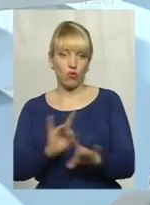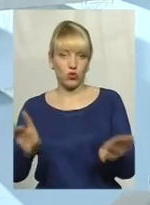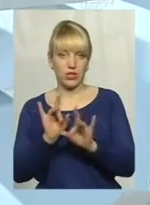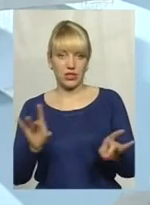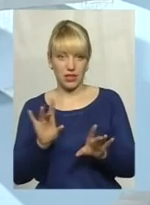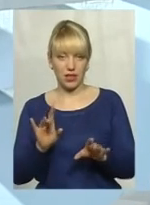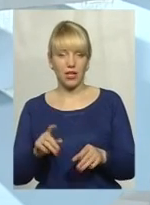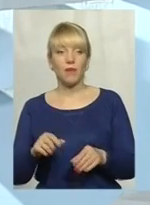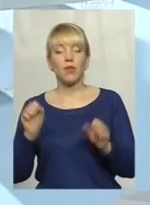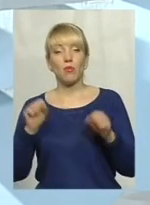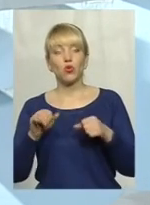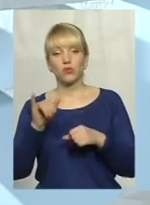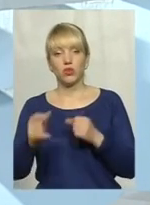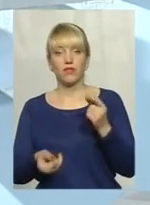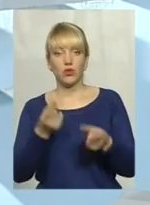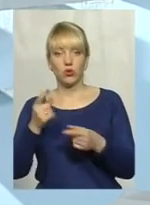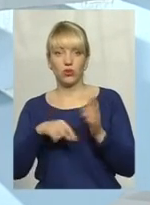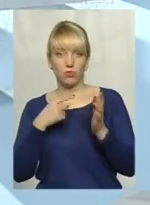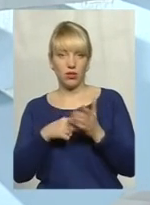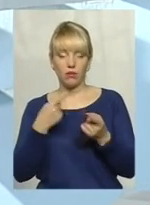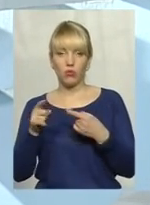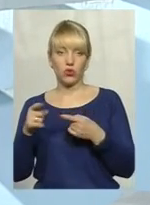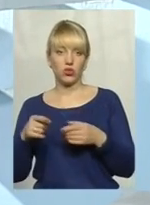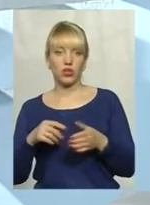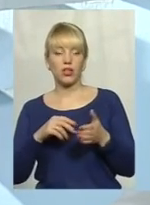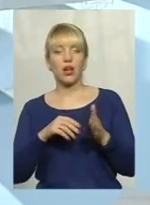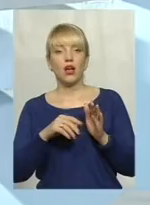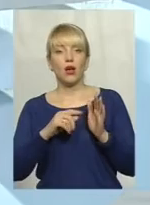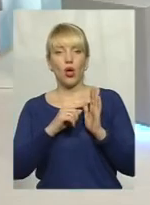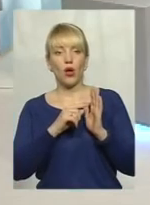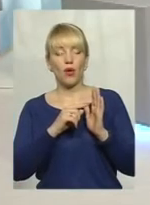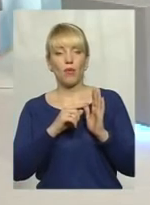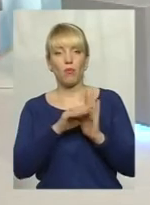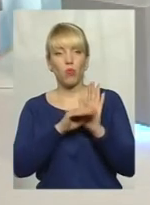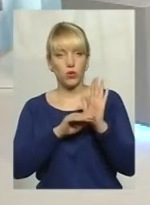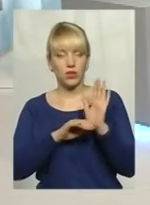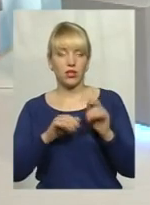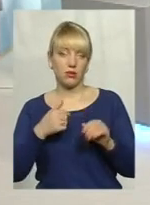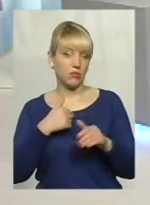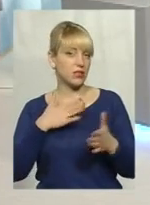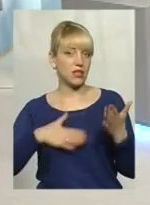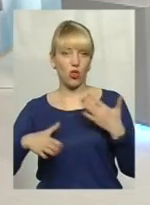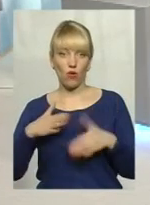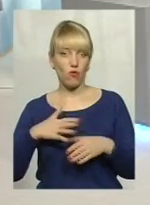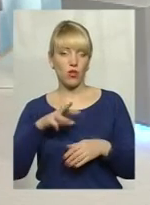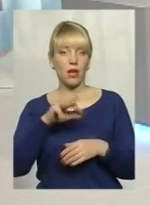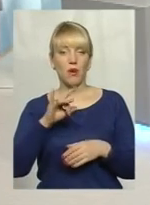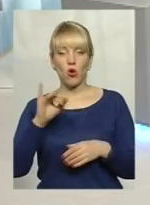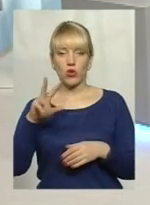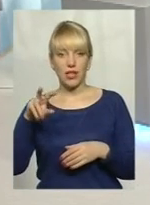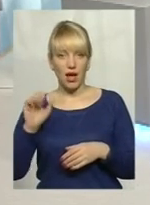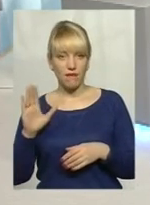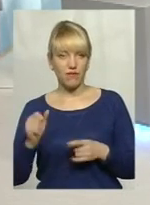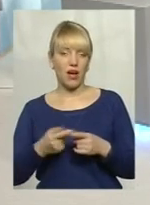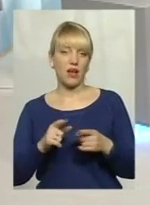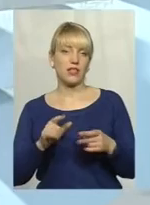і можливо в них виникнуть питання по інших пунктах регламенту. Ми з задоволенням, ми вже з Мирославою і з юридичною клінікою